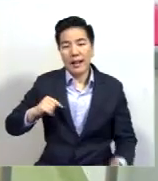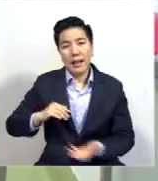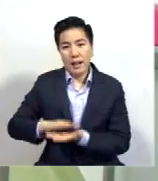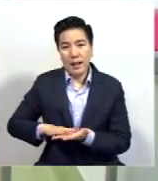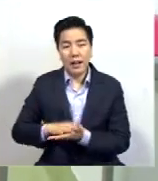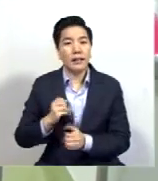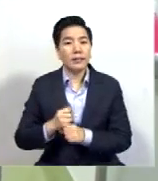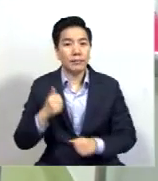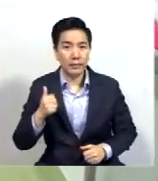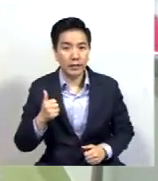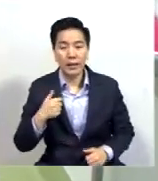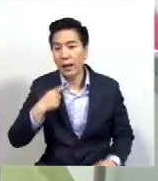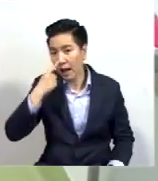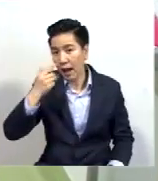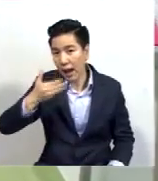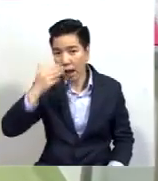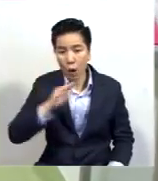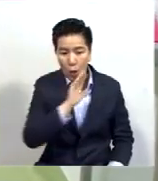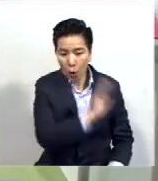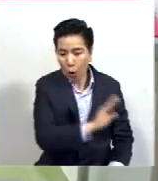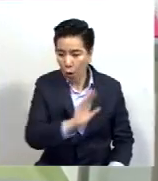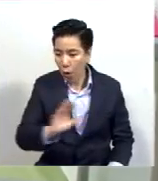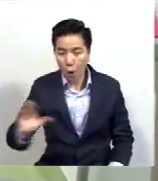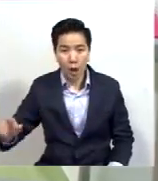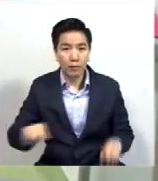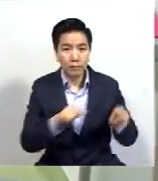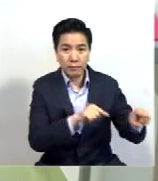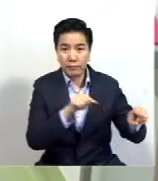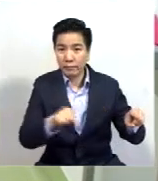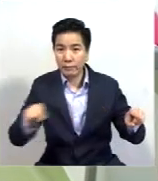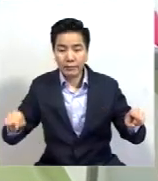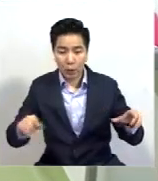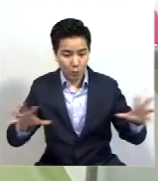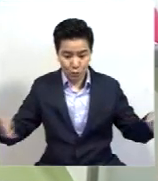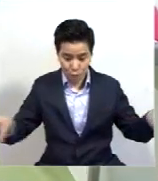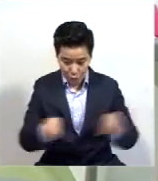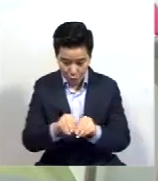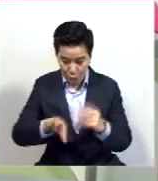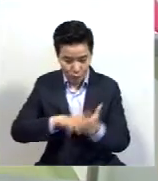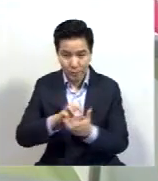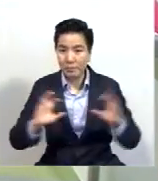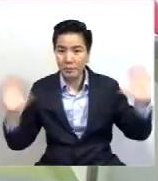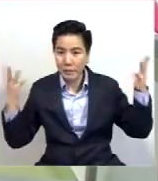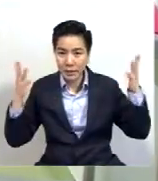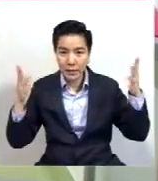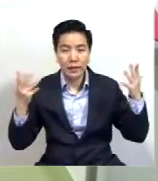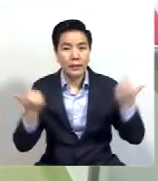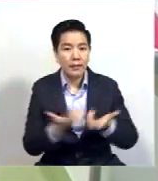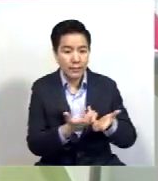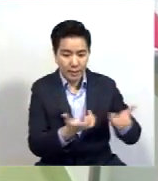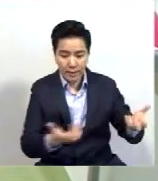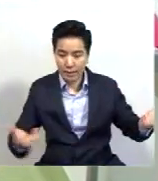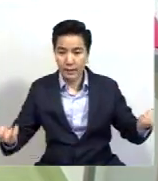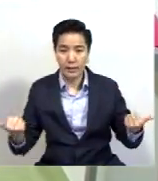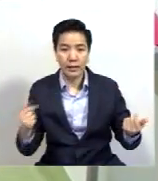ยนะครับและอากาศแต่ละห้องสิ่งของเสียแต่ห้องเนี่ยจะไม่มาปนกันจะไม่สัมผัสกันนะครับเ